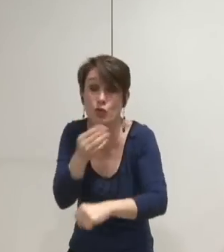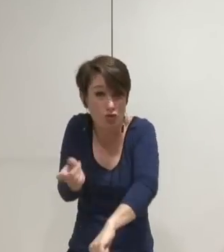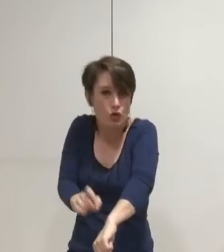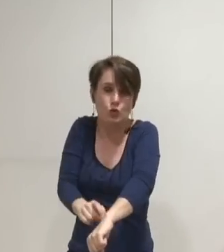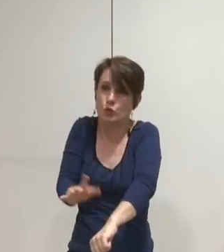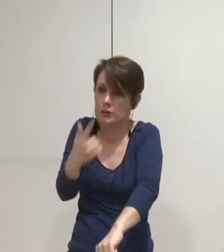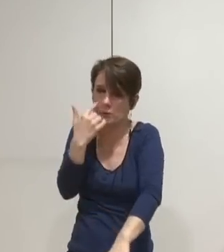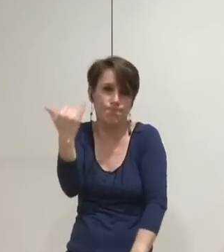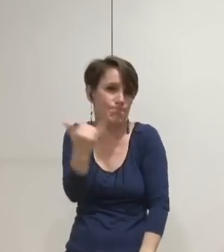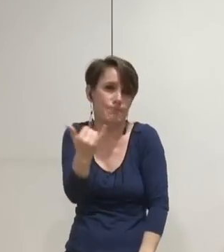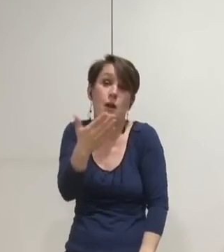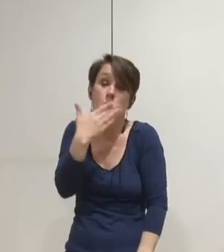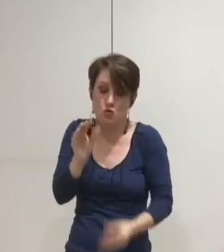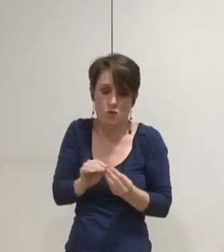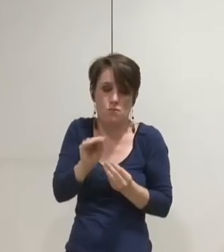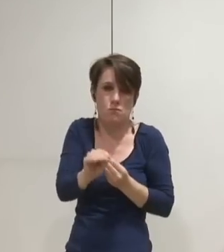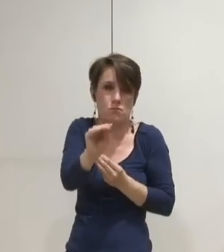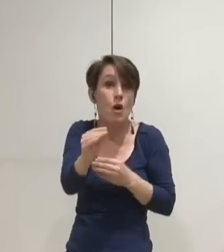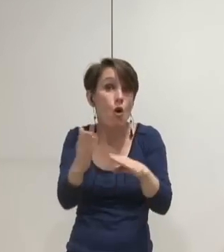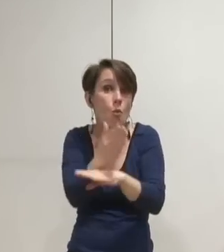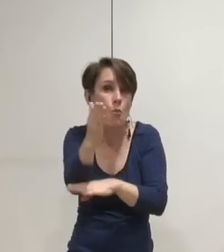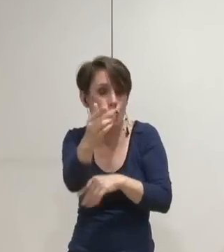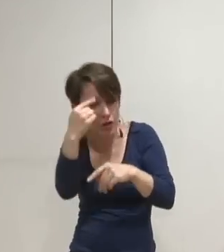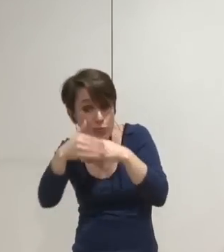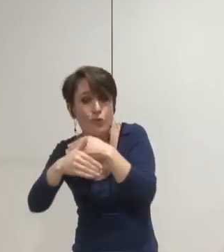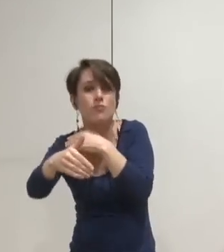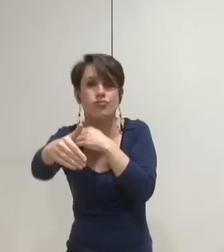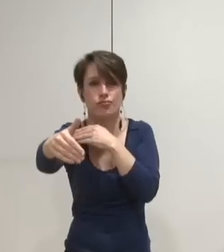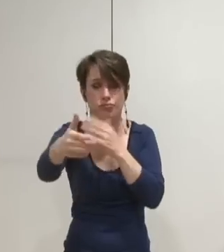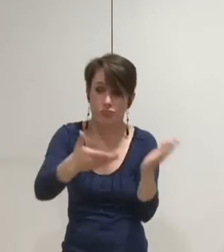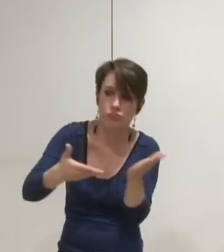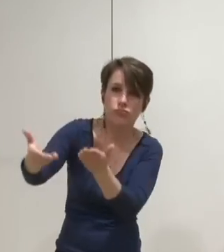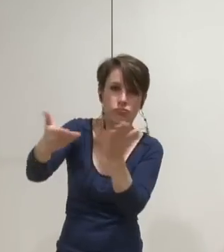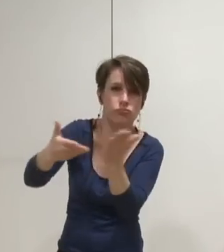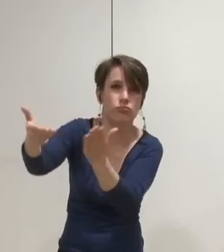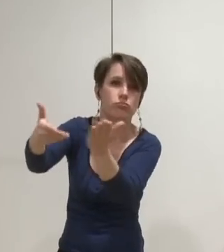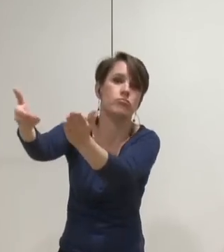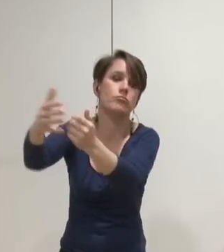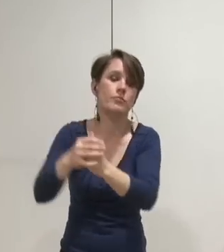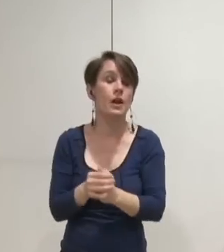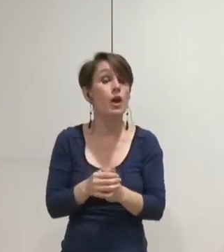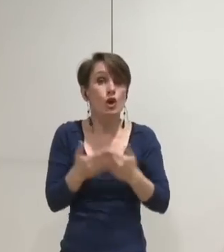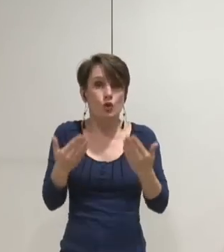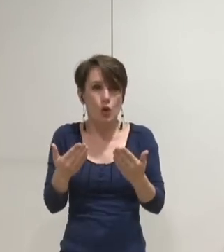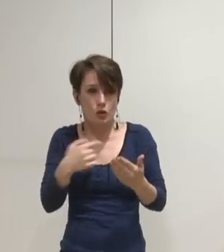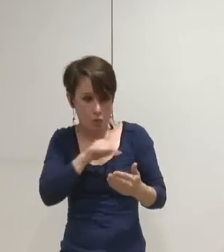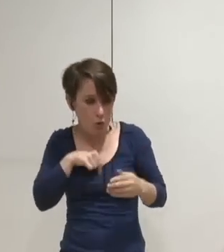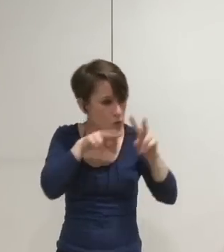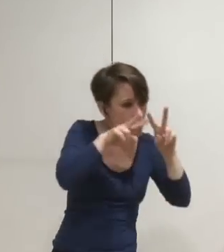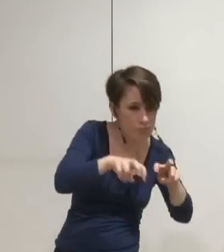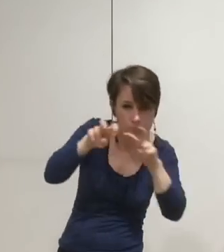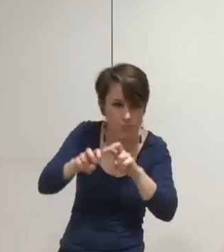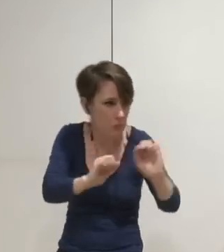il vaut mieux travailler sur des projets à à moyen terme donc nous sommes dans cette phase de recensement ce que nous pouvons dire quand même c'est